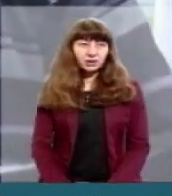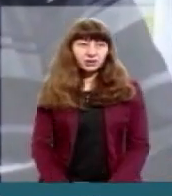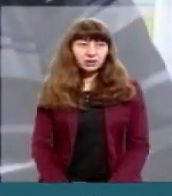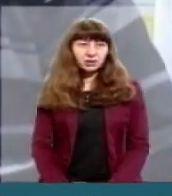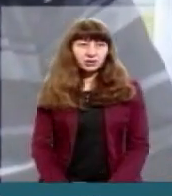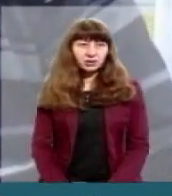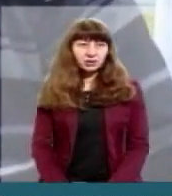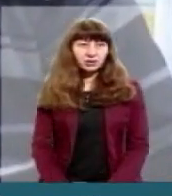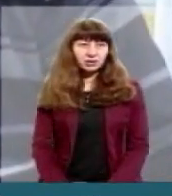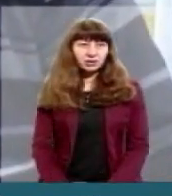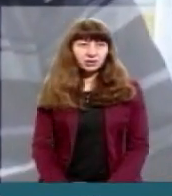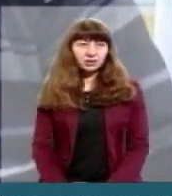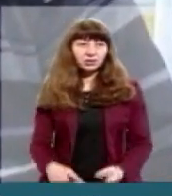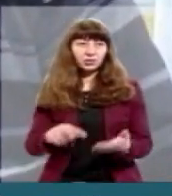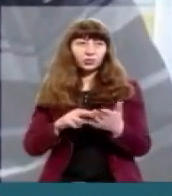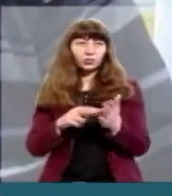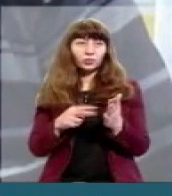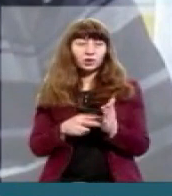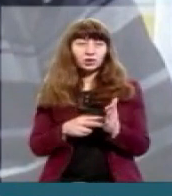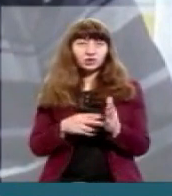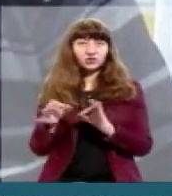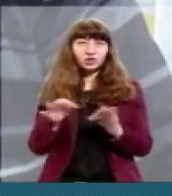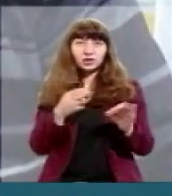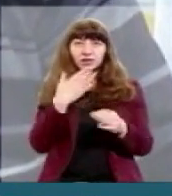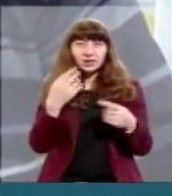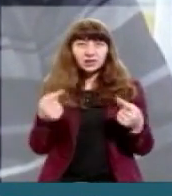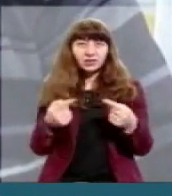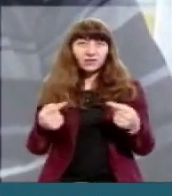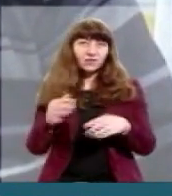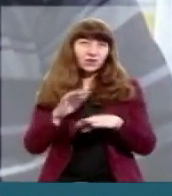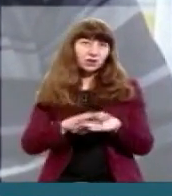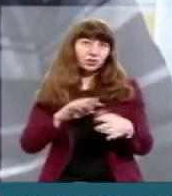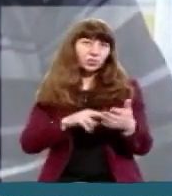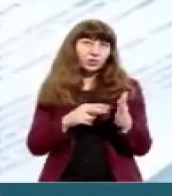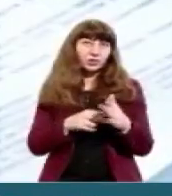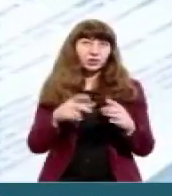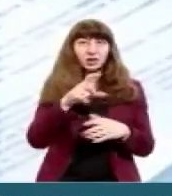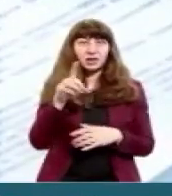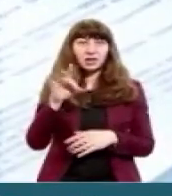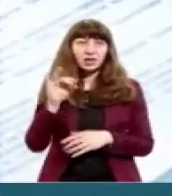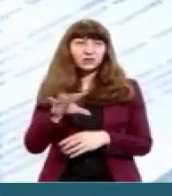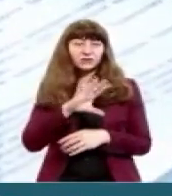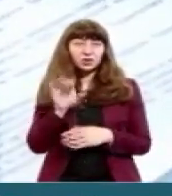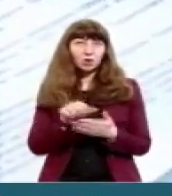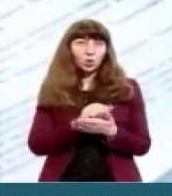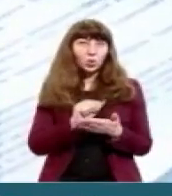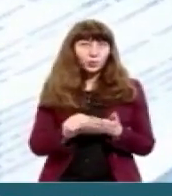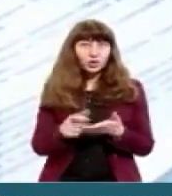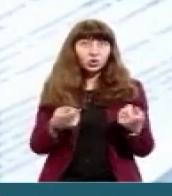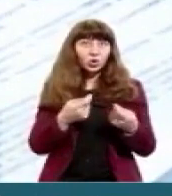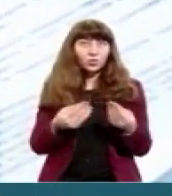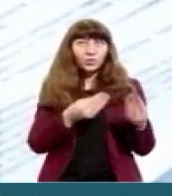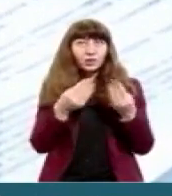отправляют, непонятно. Планировки в чертежах не соответствуют фактическим планировкам по этажам. Всю документацию руководство